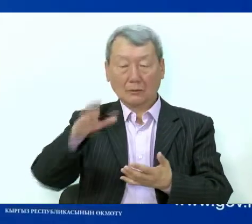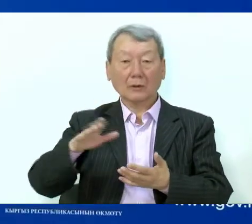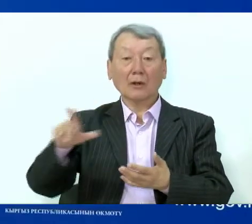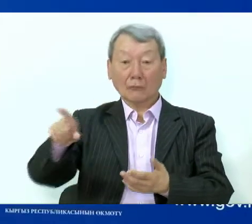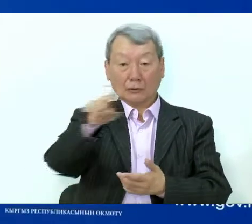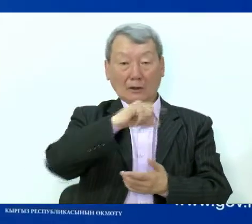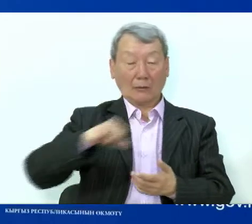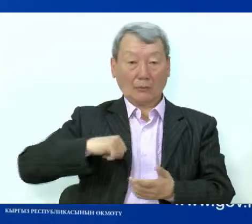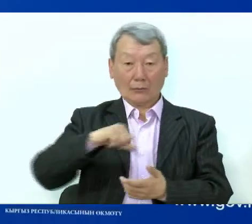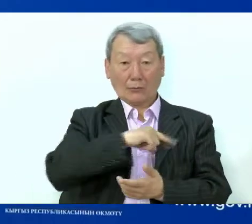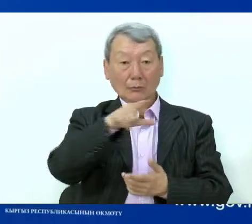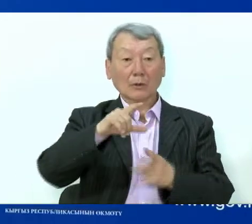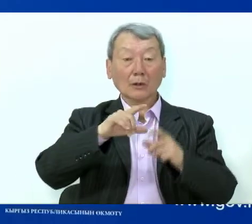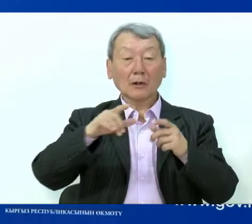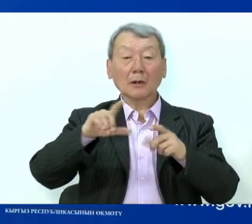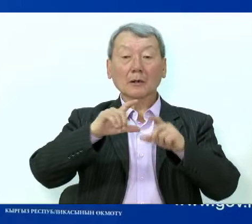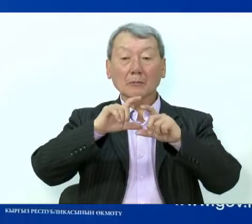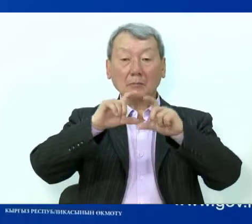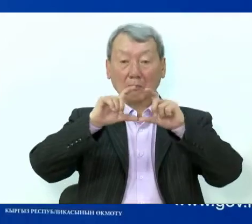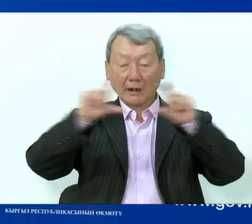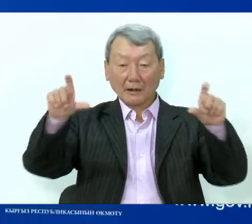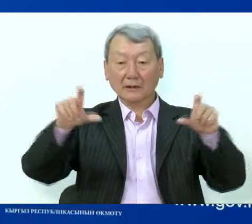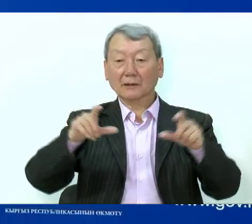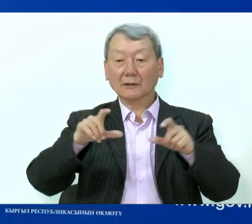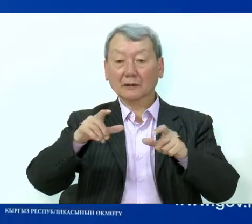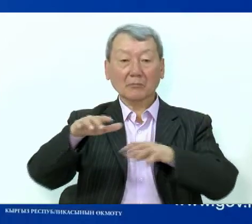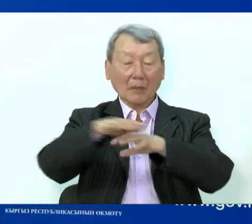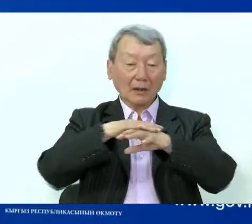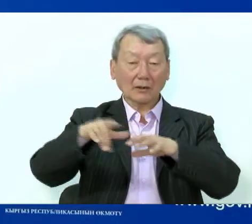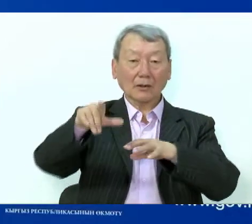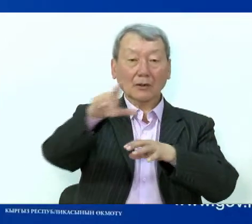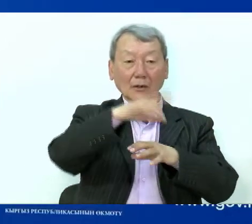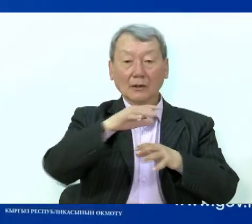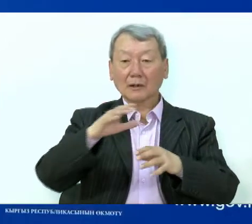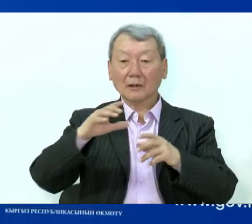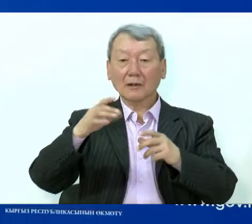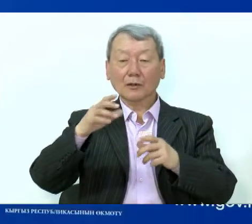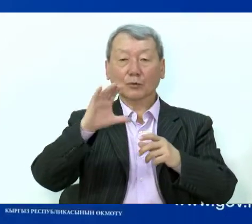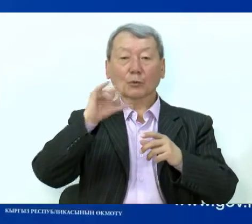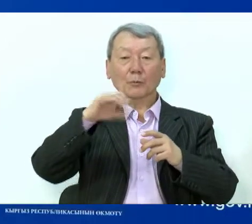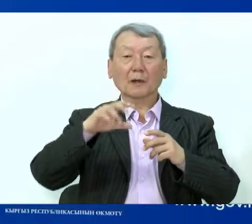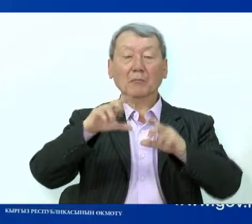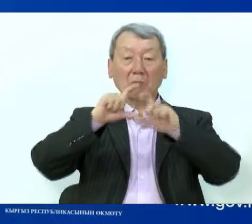и вы сами видите, когда ходите на продуктовые рынки и в супермаркеты.